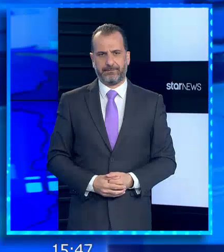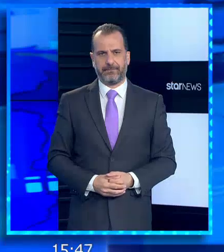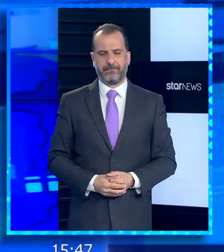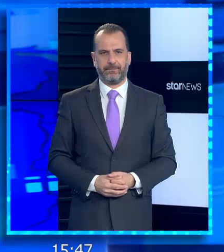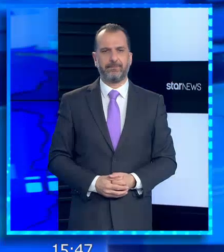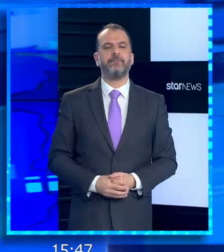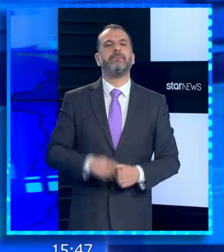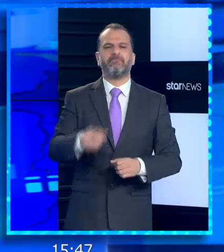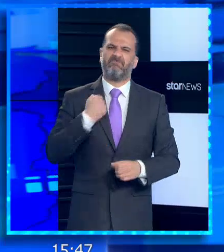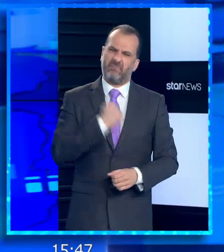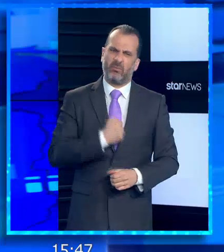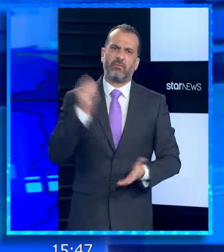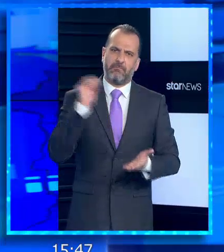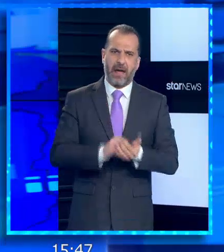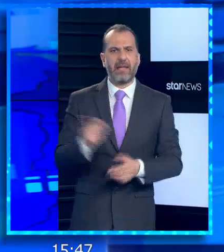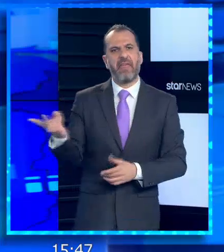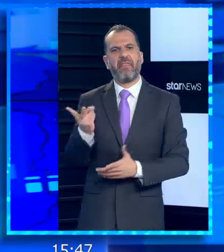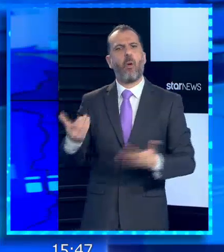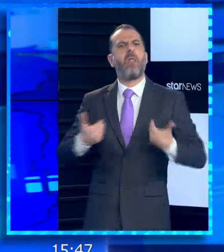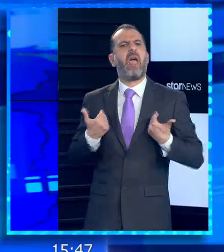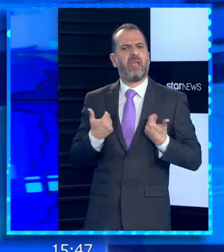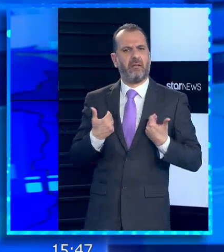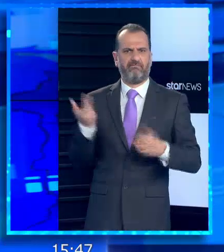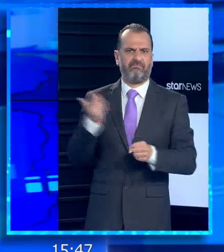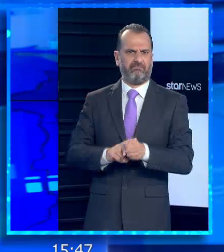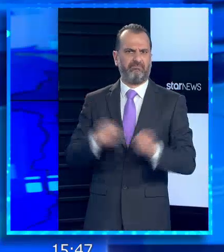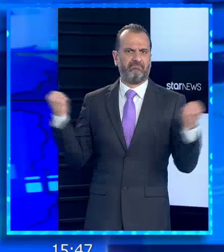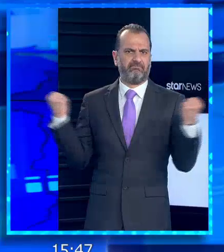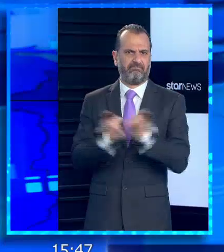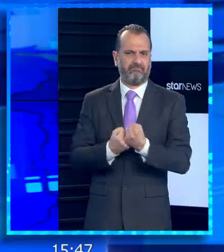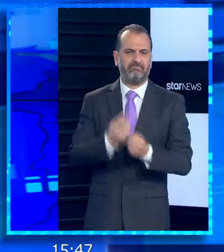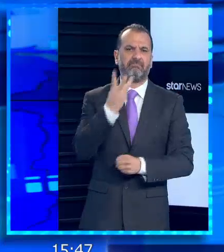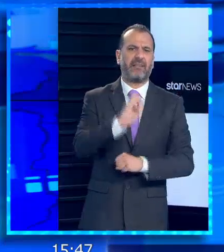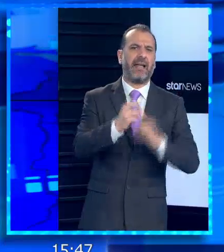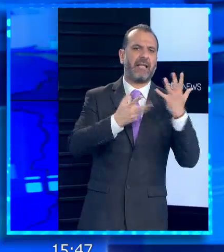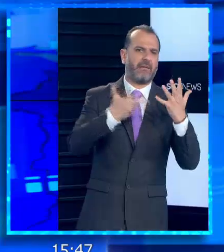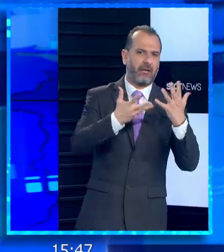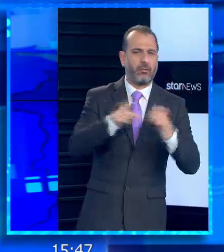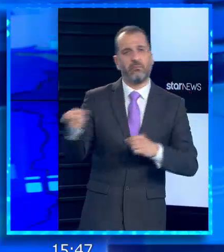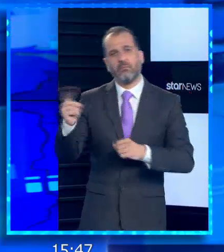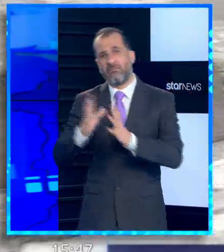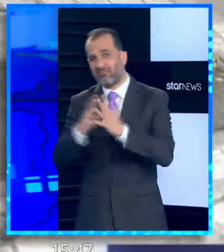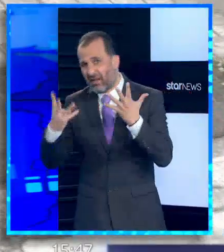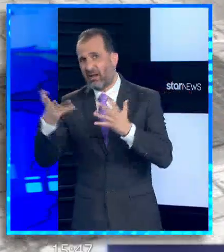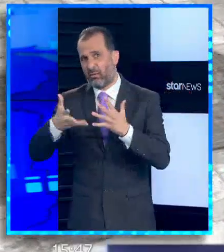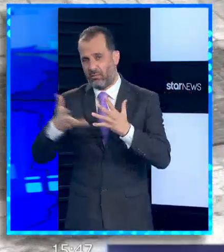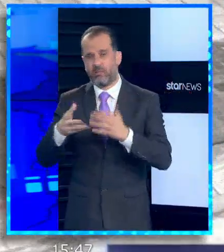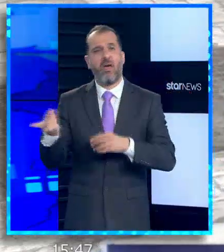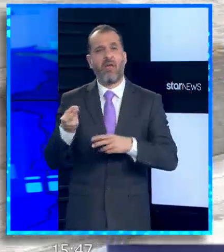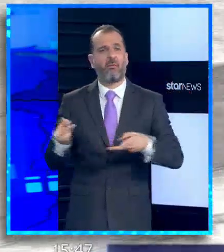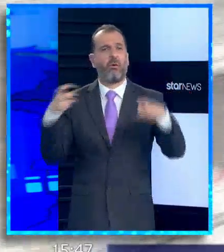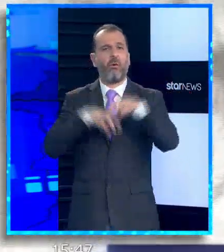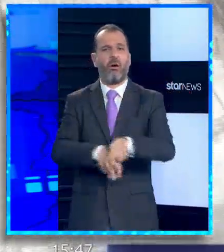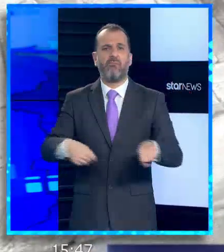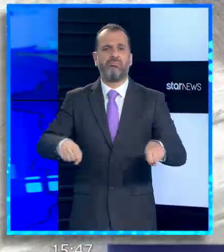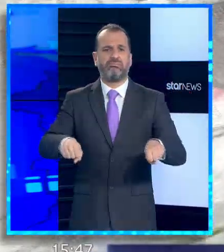Για μία ακόμη φορά, νέοι άνθρωποι έσβησαν στην άσφαλτο. Ο ένας ήταν 37 ετών και ο άλλος μόλις 19. Επέβαιναν σε μηχανή